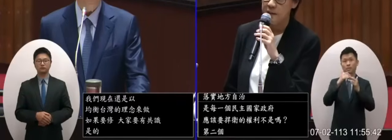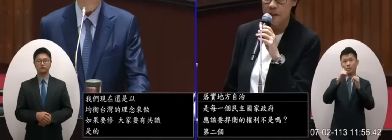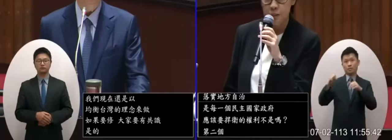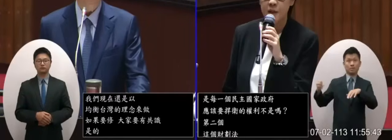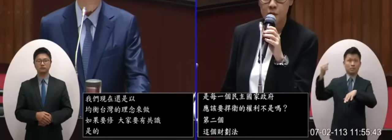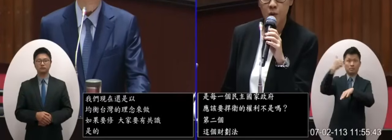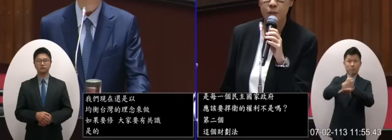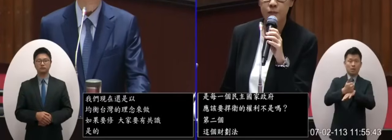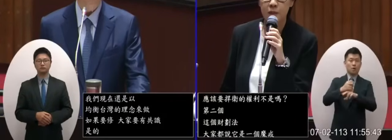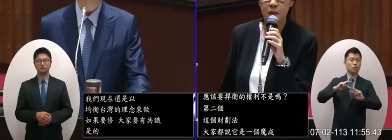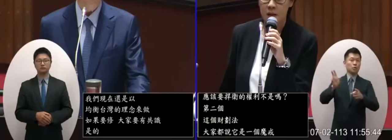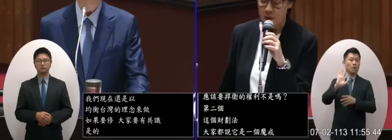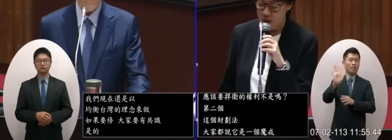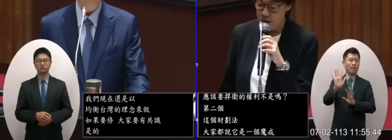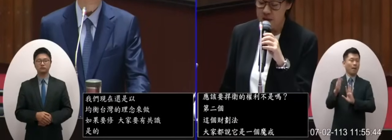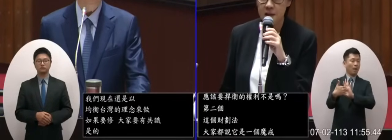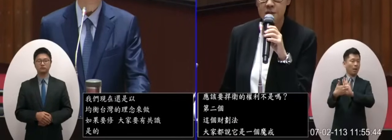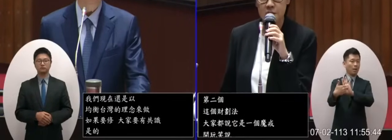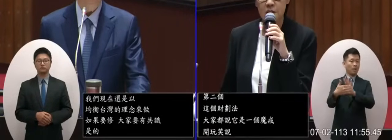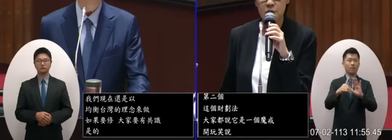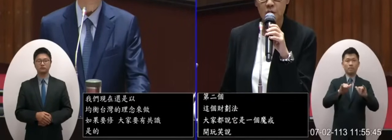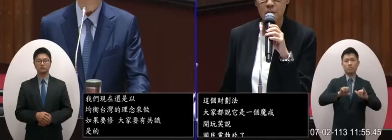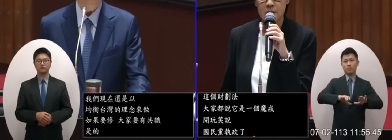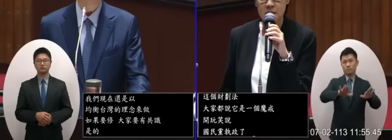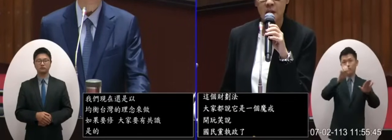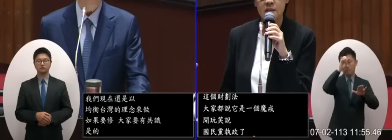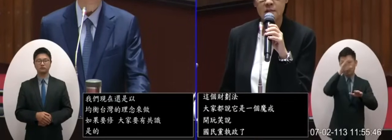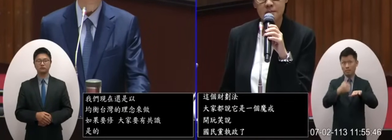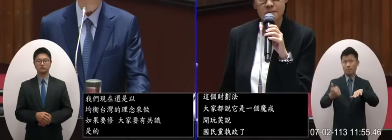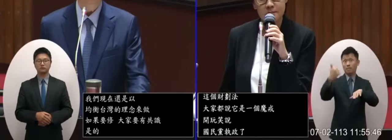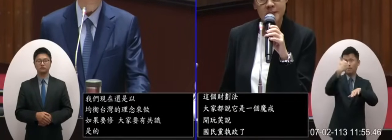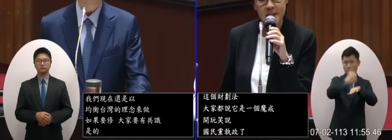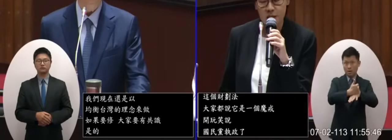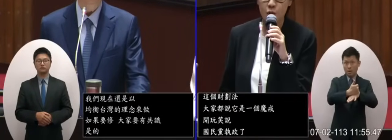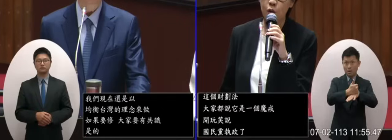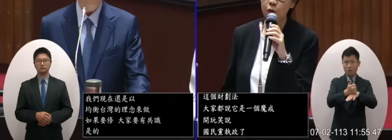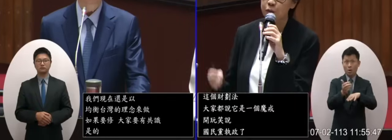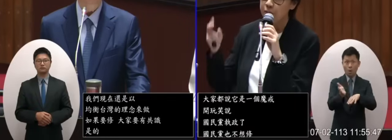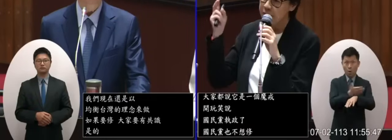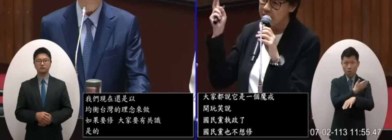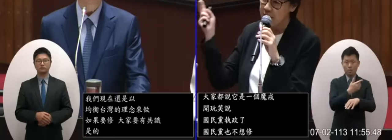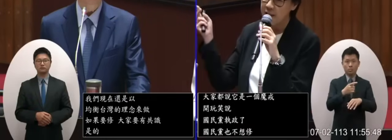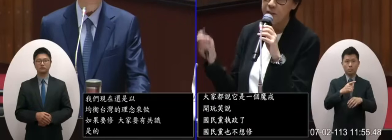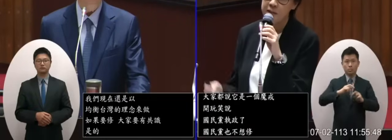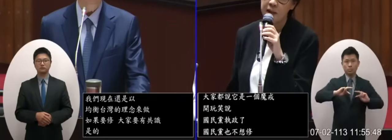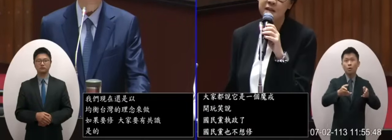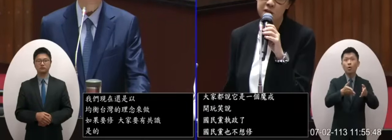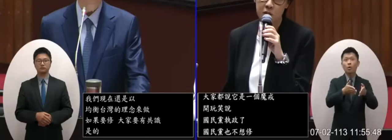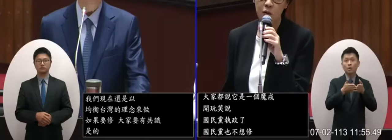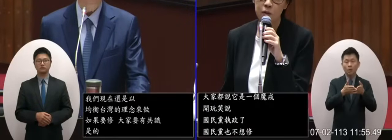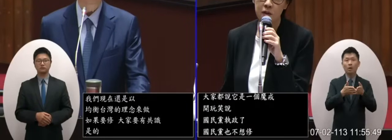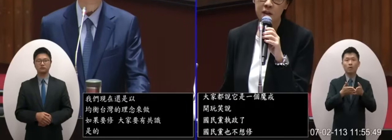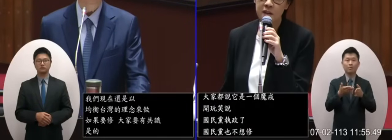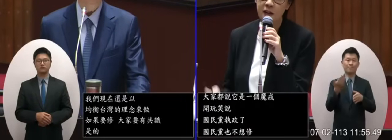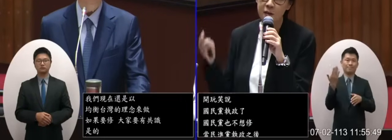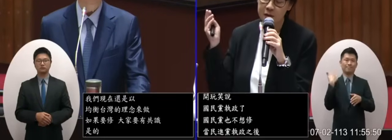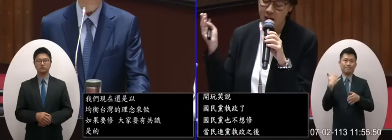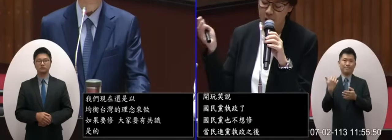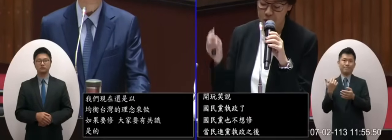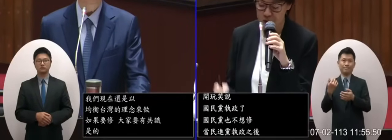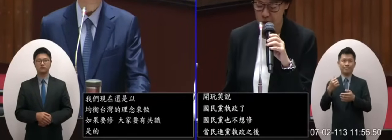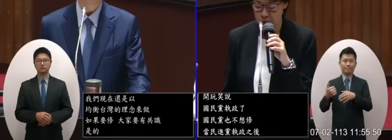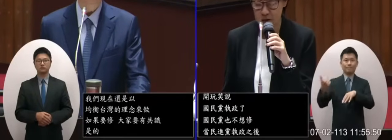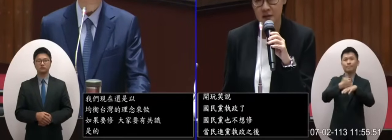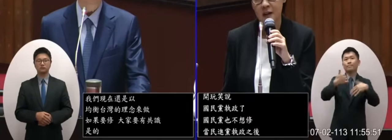了，国民党也不想修，当民进党执政之后，民进党想修是在他们在野的时候，当